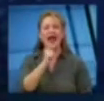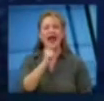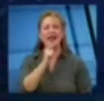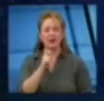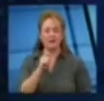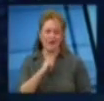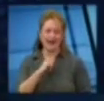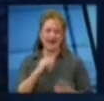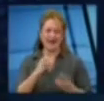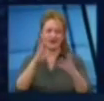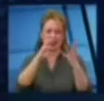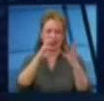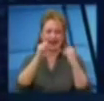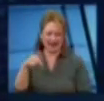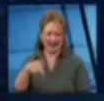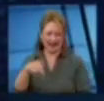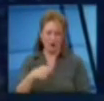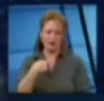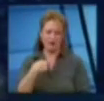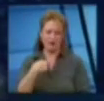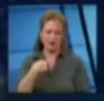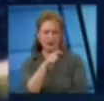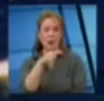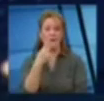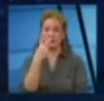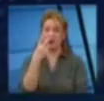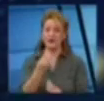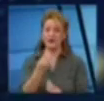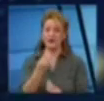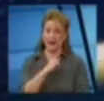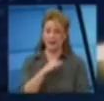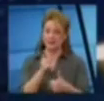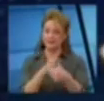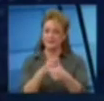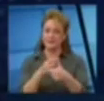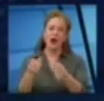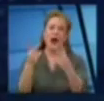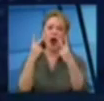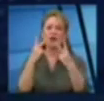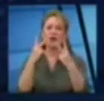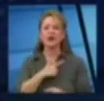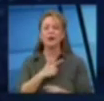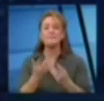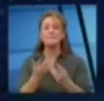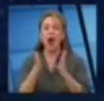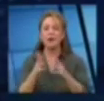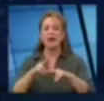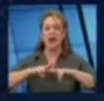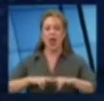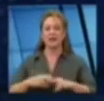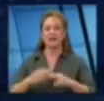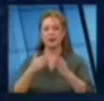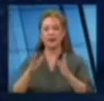שלנו עם השגריר האמריקאי. לא שמו לב, הוא אמר שני דברים. חשוב לנו מאוד להשאיר פתוח את חזון